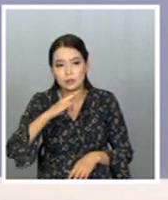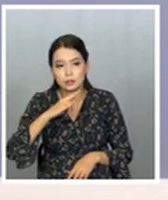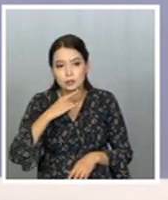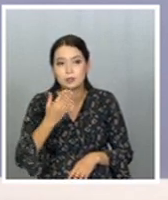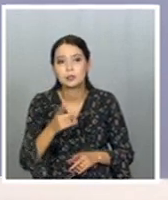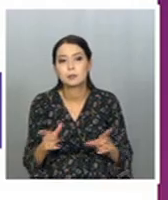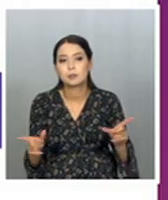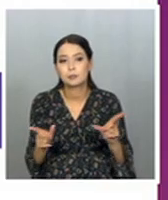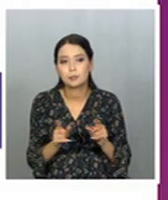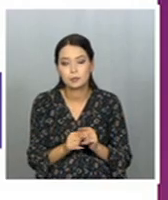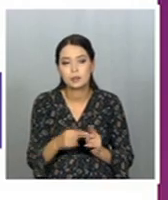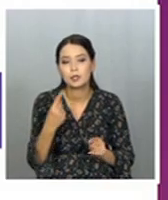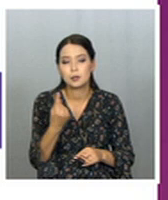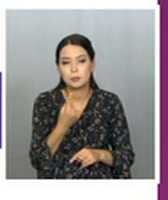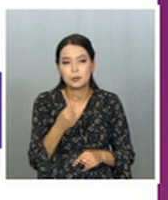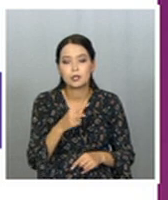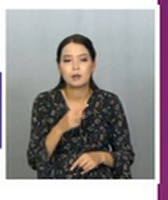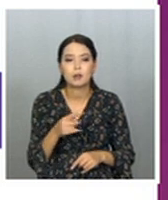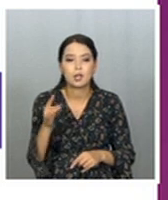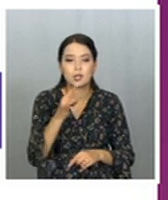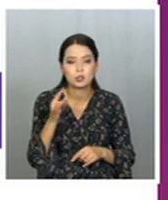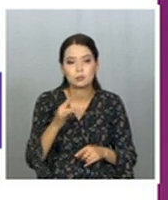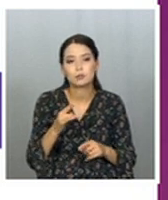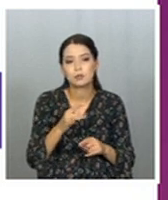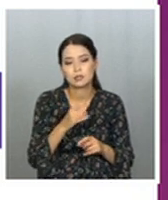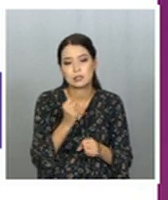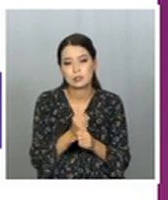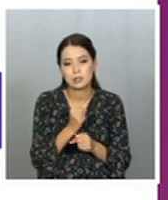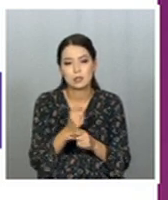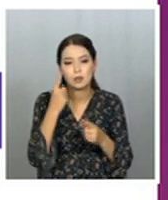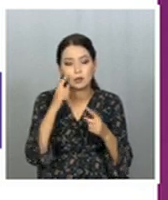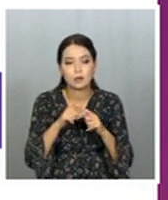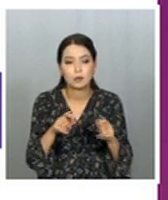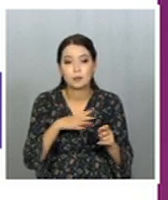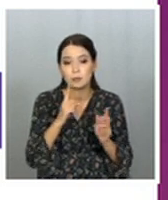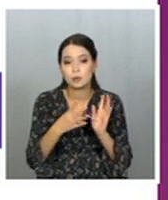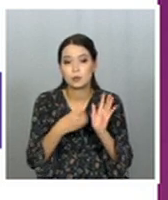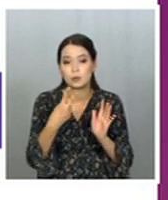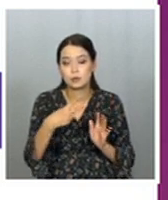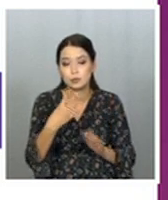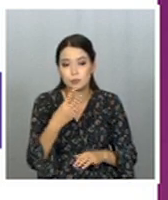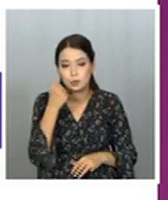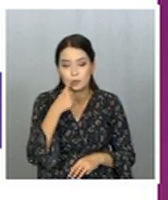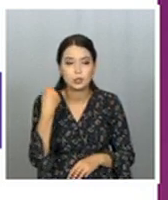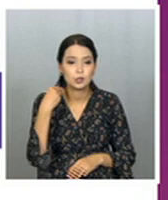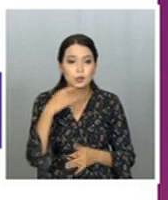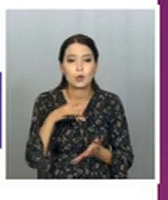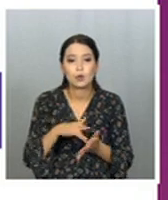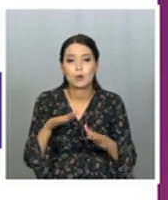бірігіп бір республика құруды міндет етіп қояды. 1924 жылы Түркістан орталық